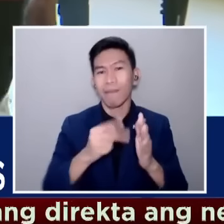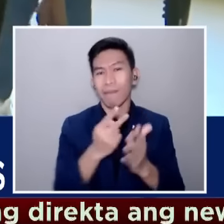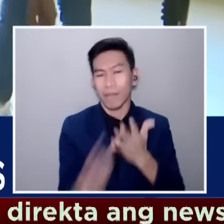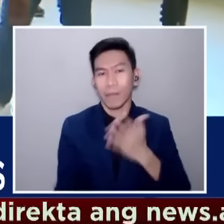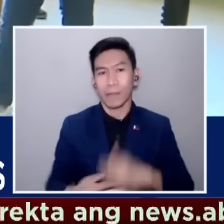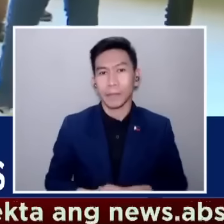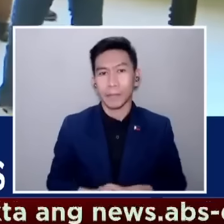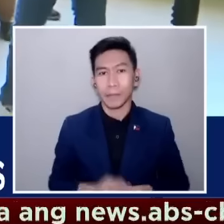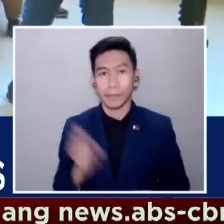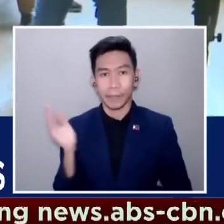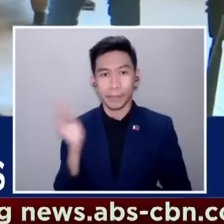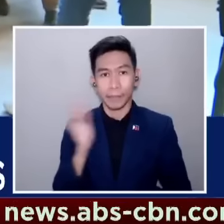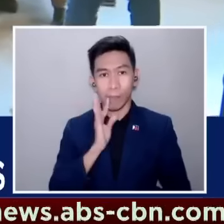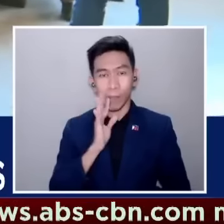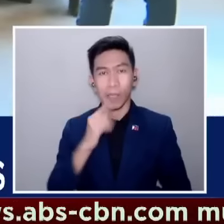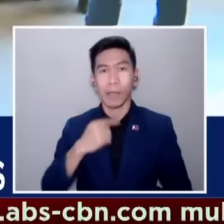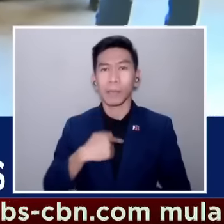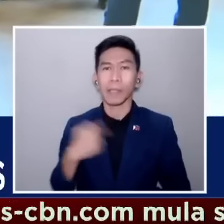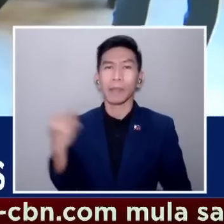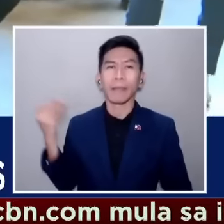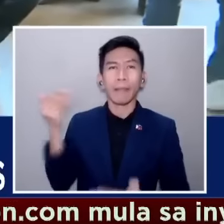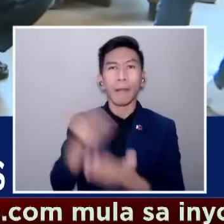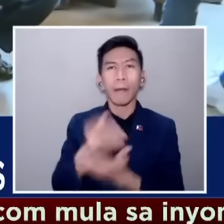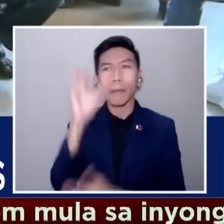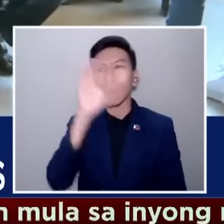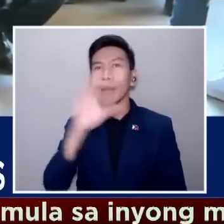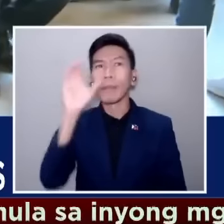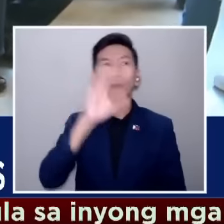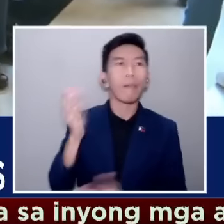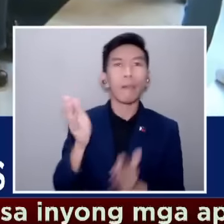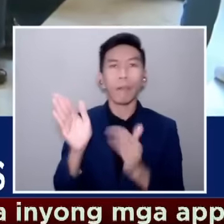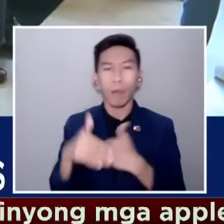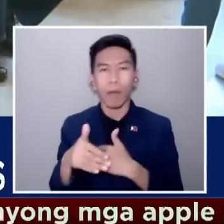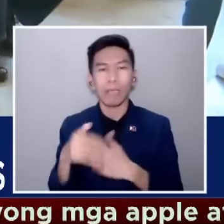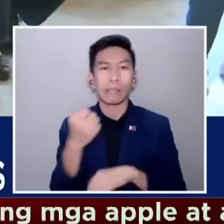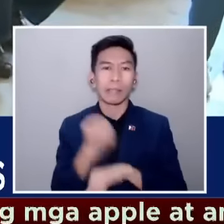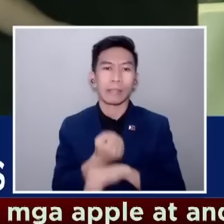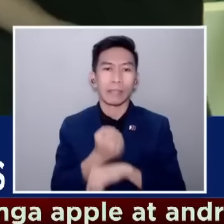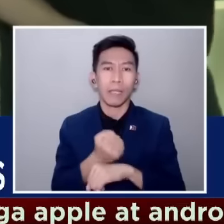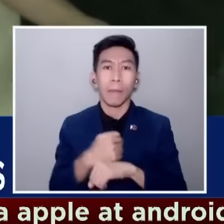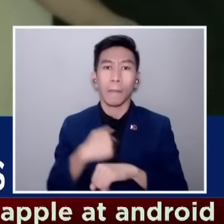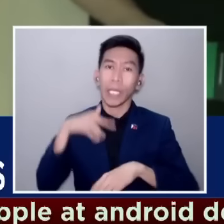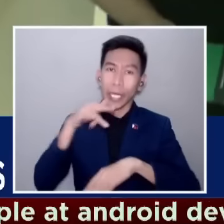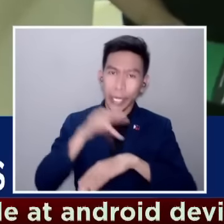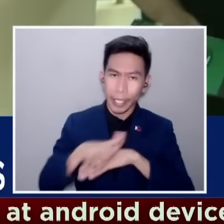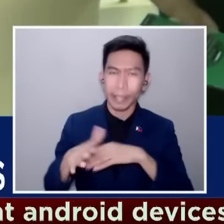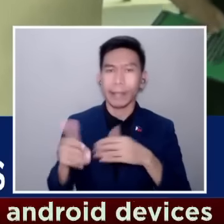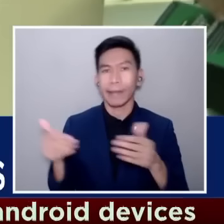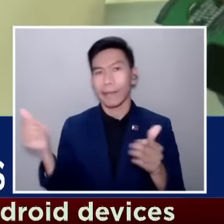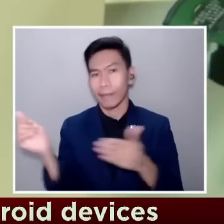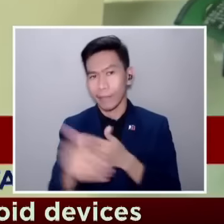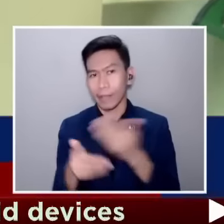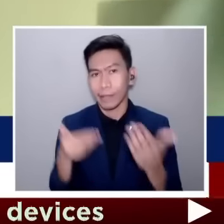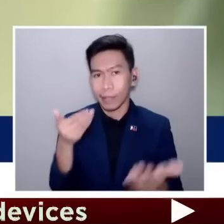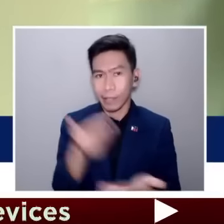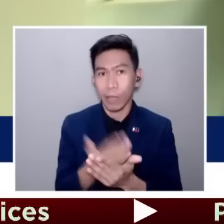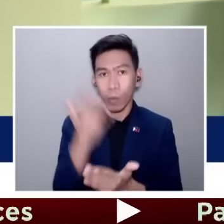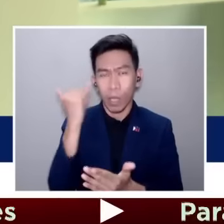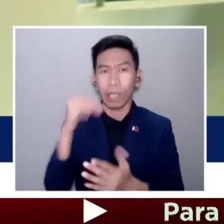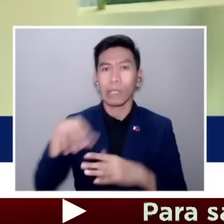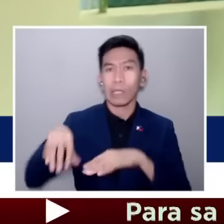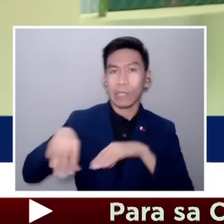ng presinto ko. Ngayon nandito na ako dahil kaya ako maagang pumunta dahil gusto ko matapos akong maaga kasi aalis ako. At saka ayoko rin ng crowded